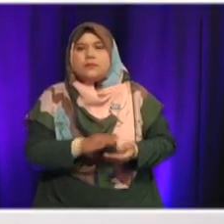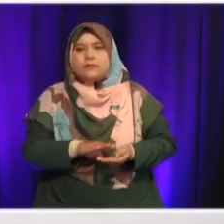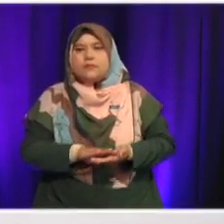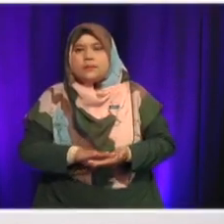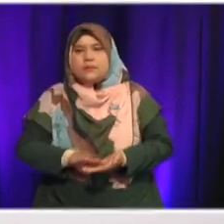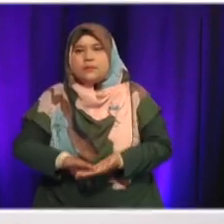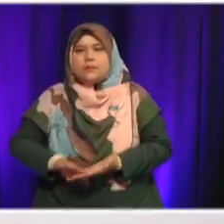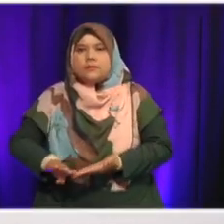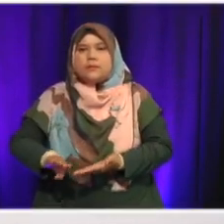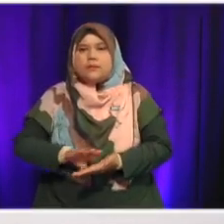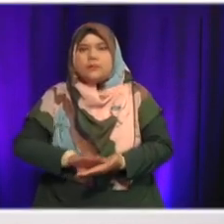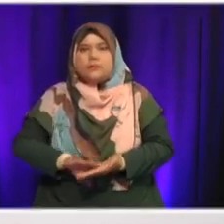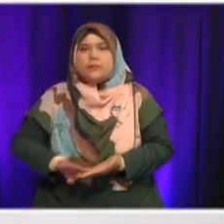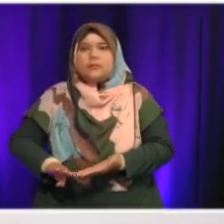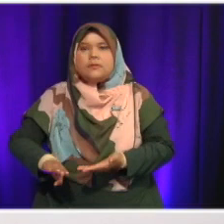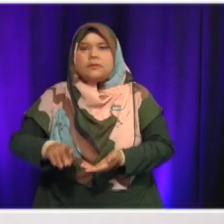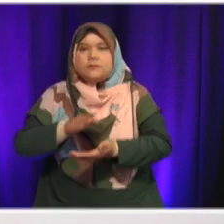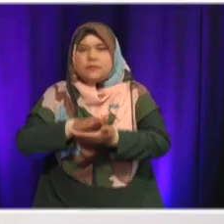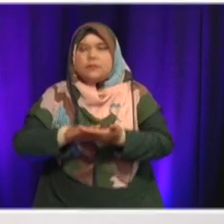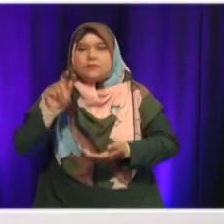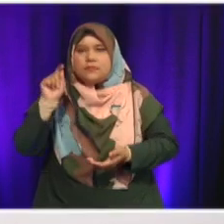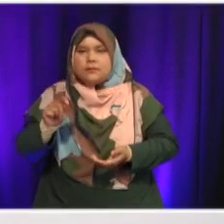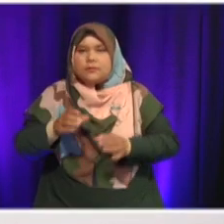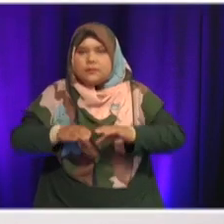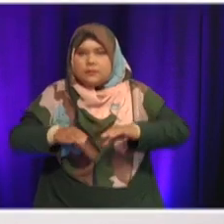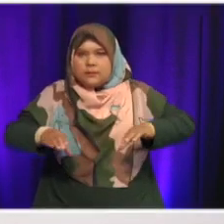ikan mesti bersih